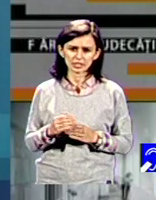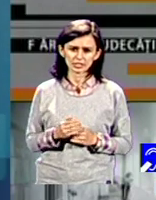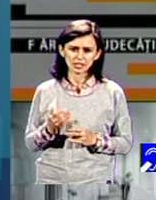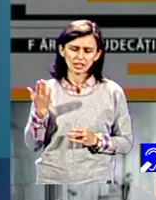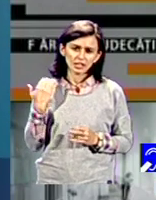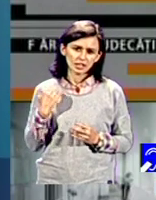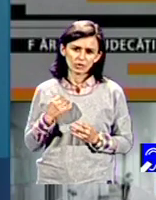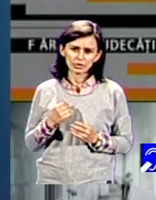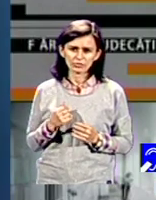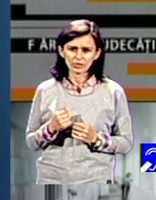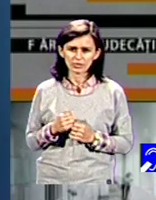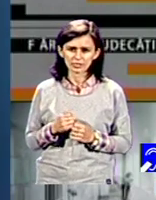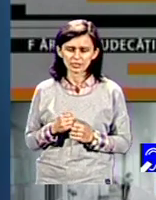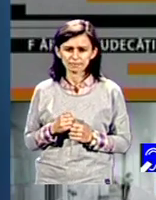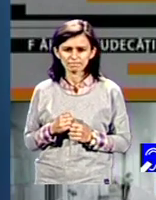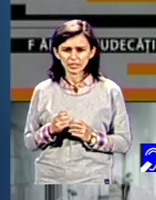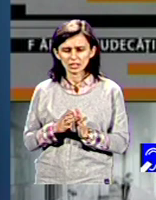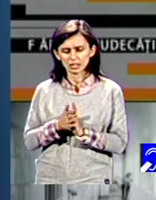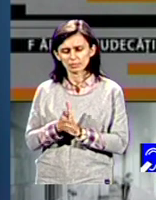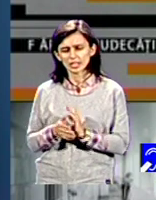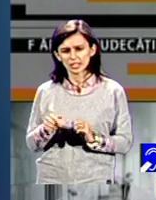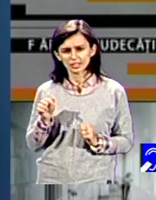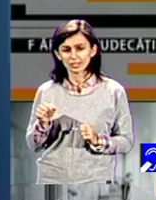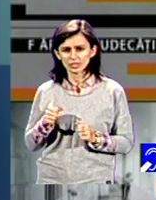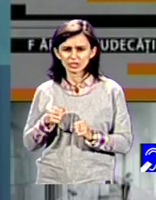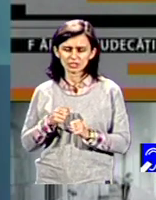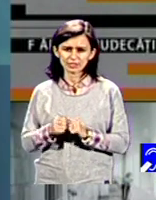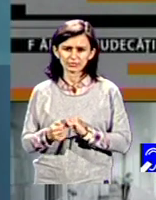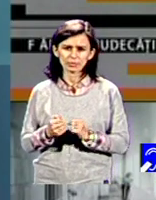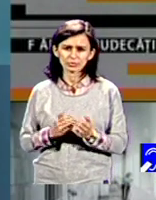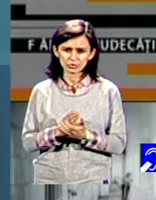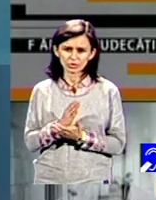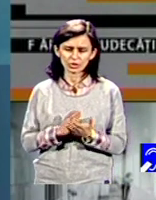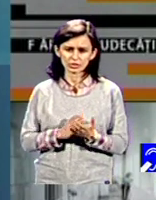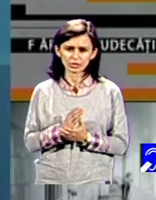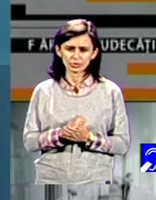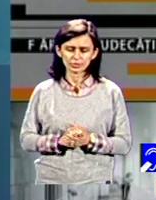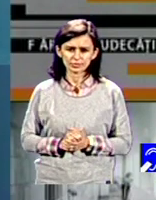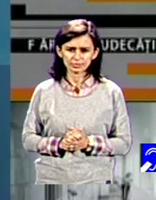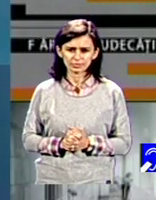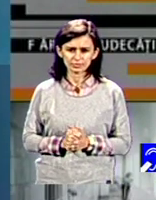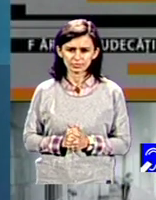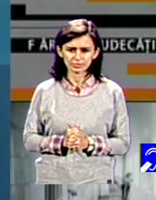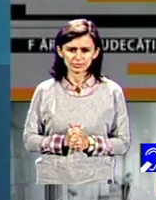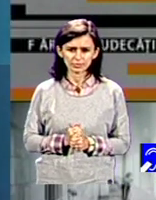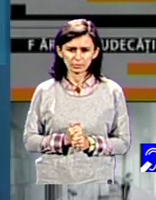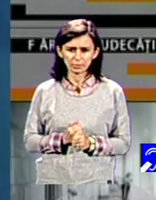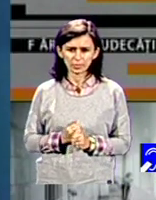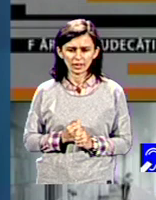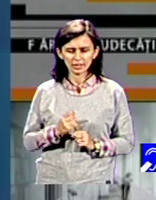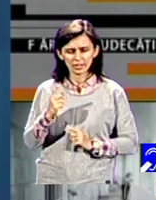predispuse și tu puse constant acestor abuzuri nu se uită în timpuri mai îndepărtate